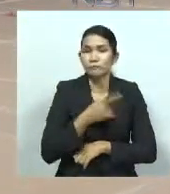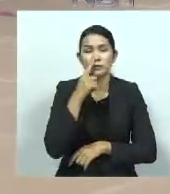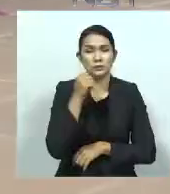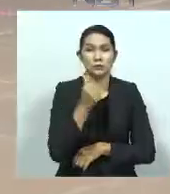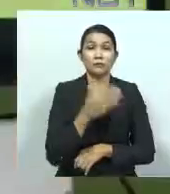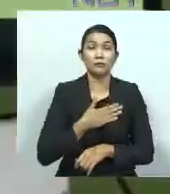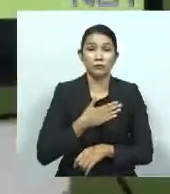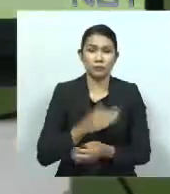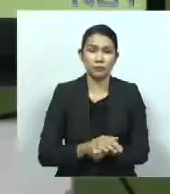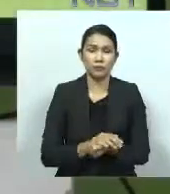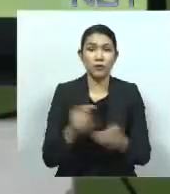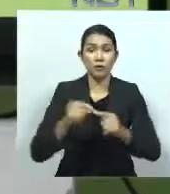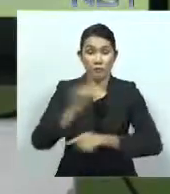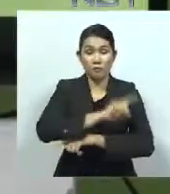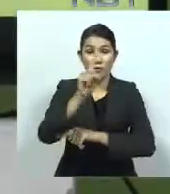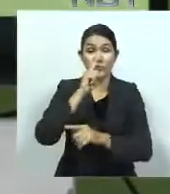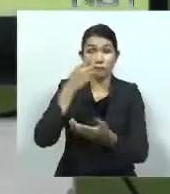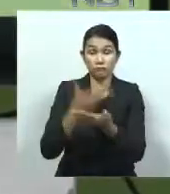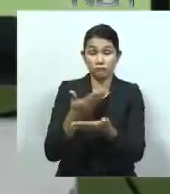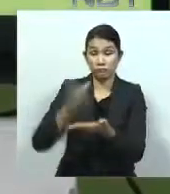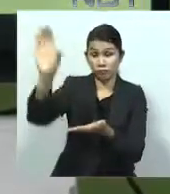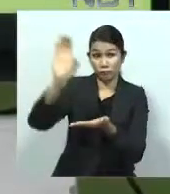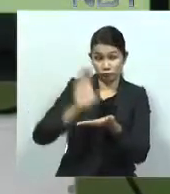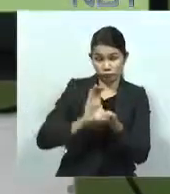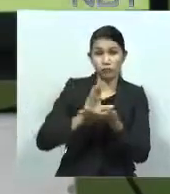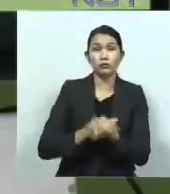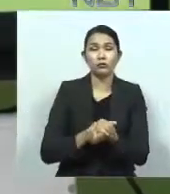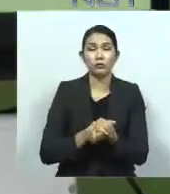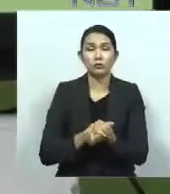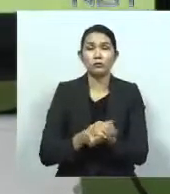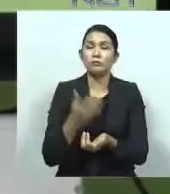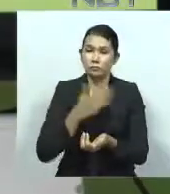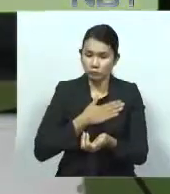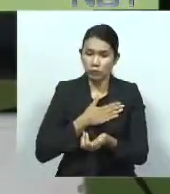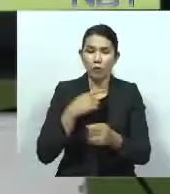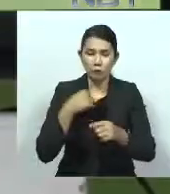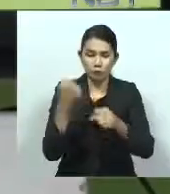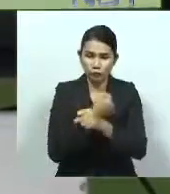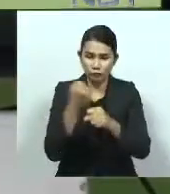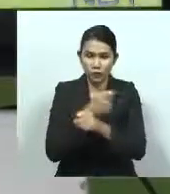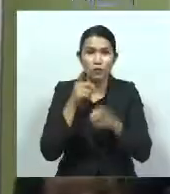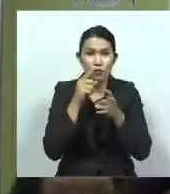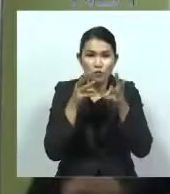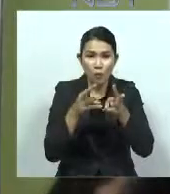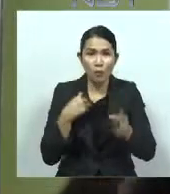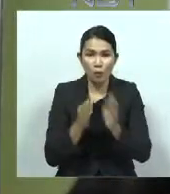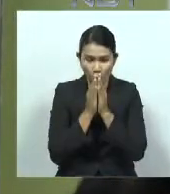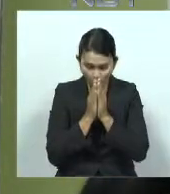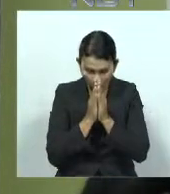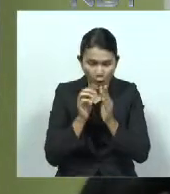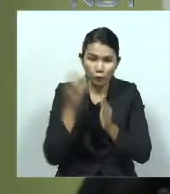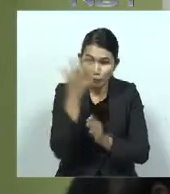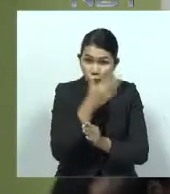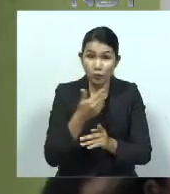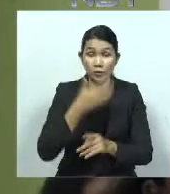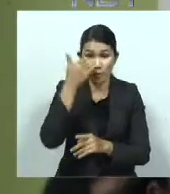ราวุธวันที่ได้รับทุนจากพลเอกเปรมครูอุ๋ยบอกว่าได้ฝึกซ้อมการไหว้ให้สวยงามเพราะมีรุ่นพี่ที่ชื่อว่